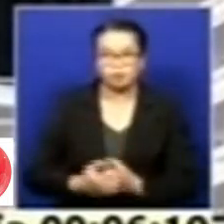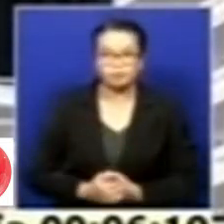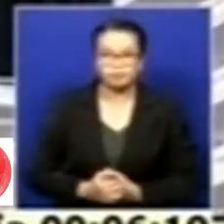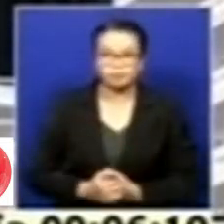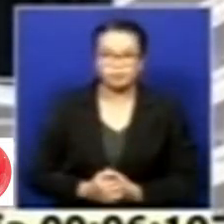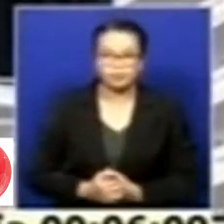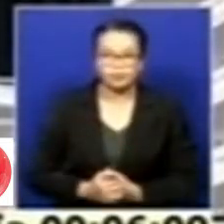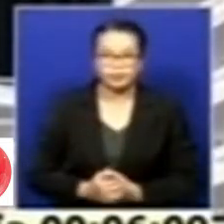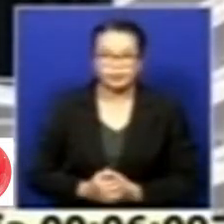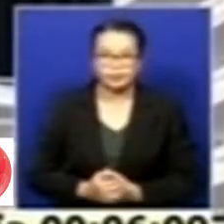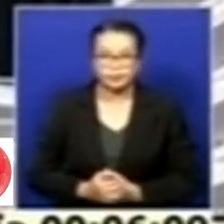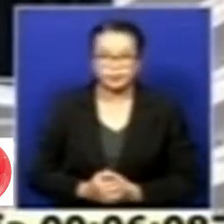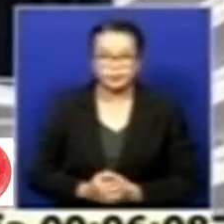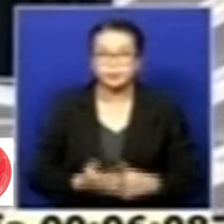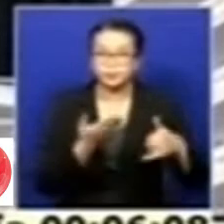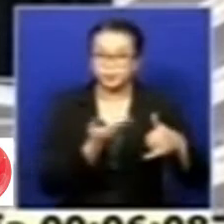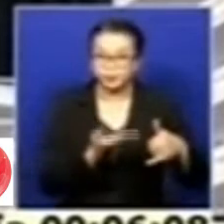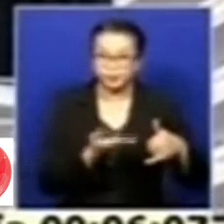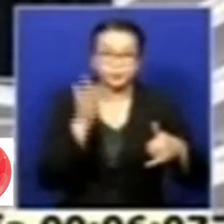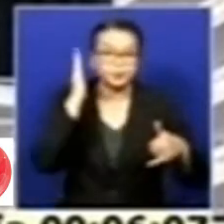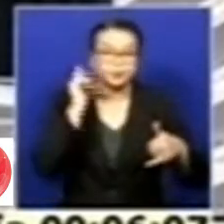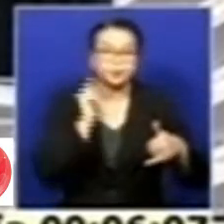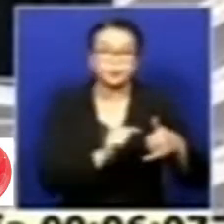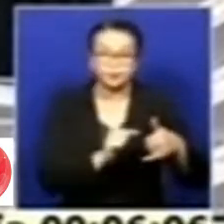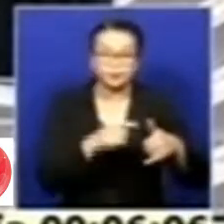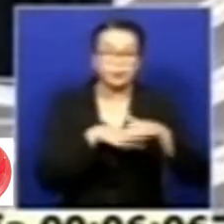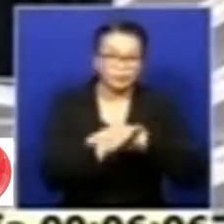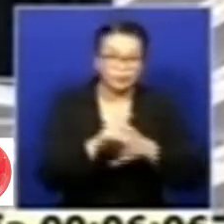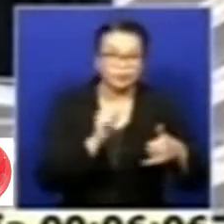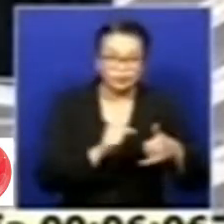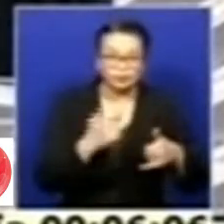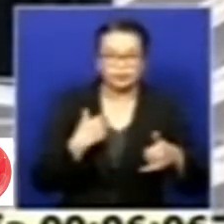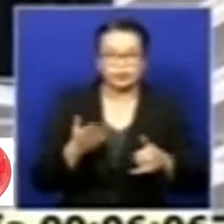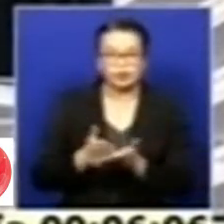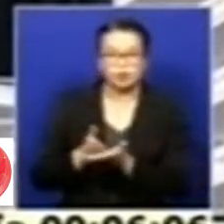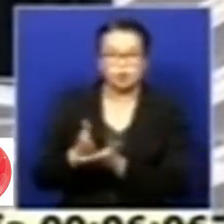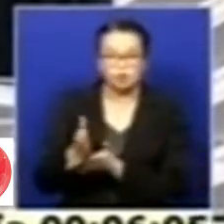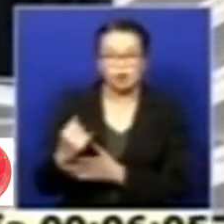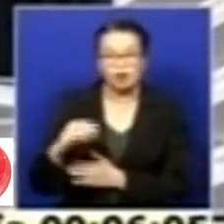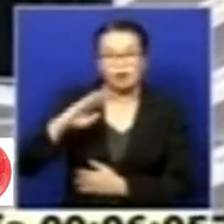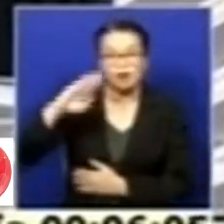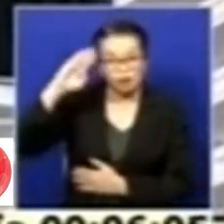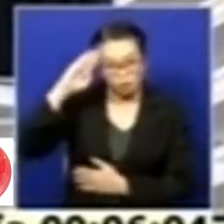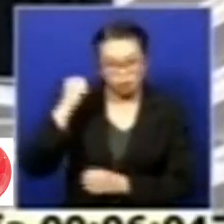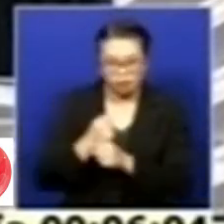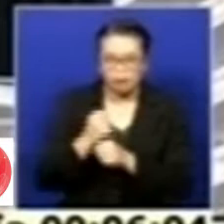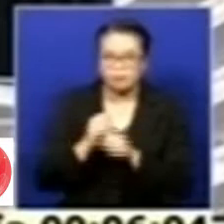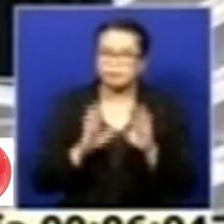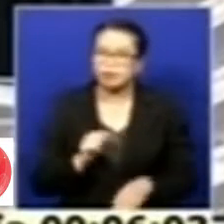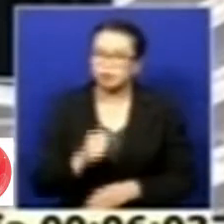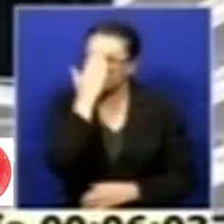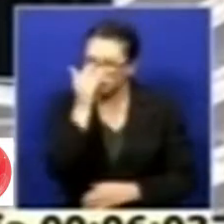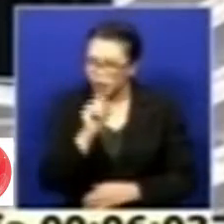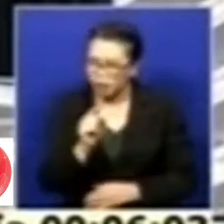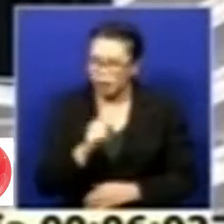ที่คุณวันเฉลิมอยู่ในผังตามที่ฝ่ายมั่นคงทำแบบนี้ขึ้นมาเนี่ยสิ่งหนึ่งที่มันเกิดขึ้นก็คือว่าถ้